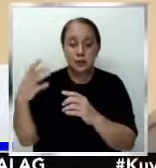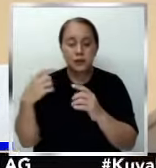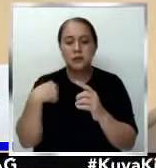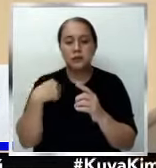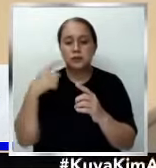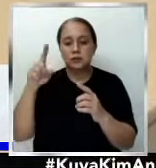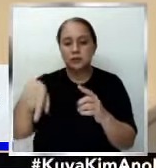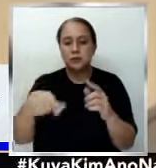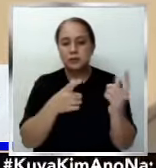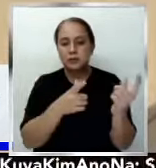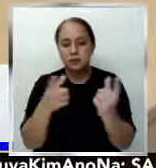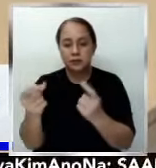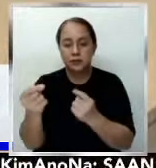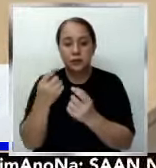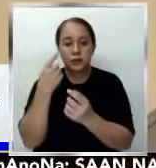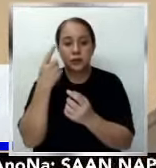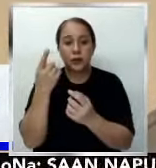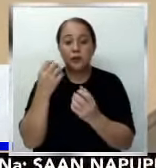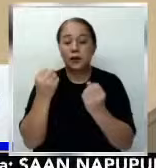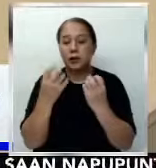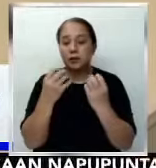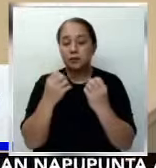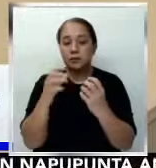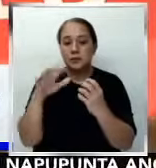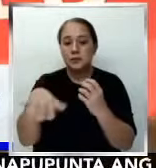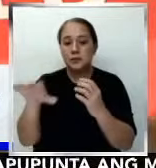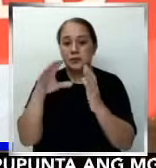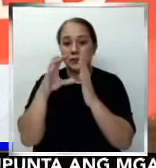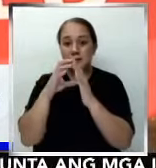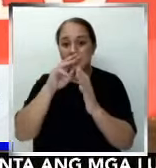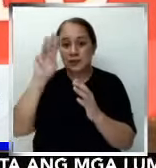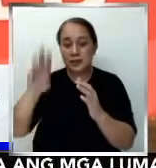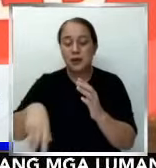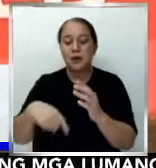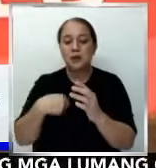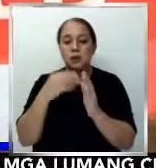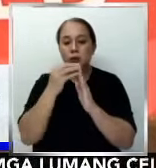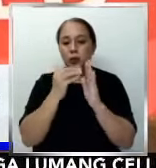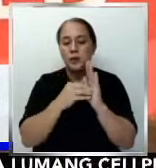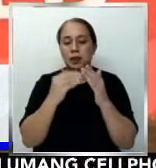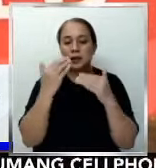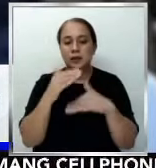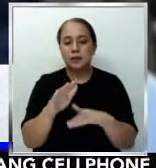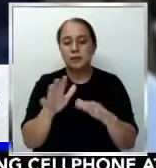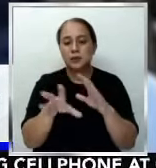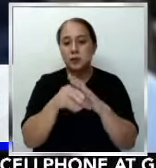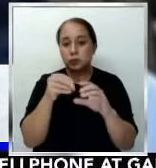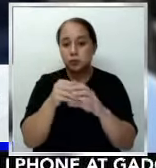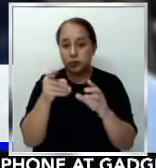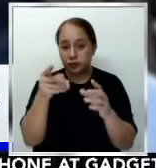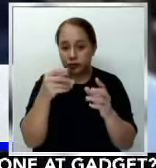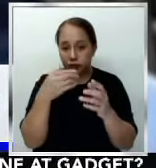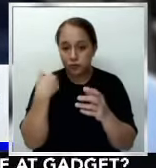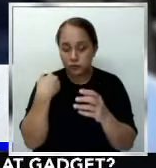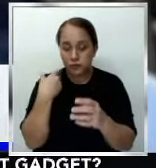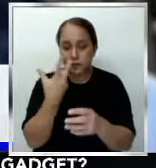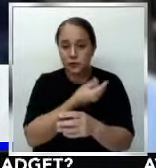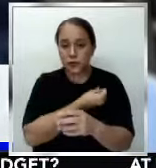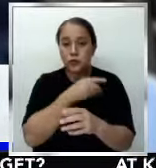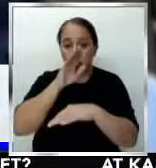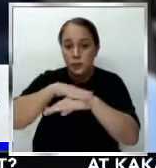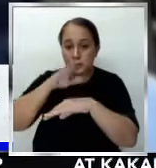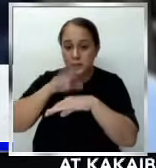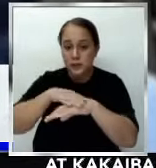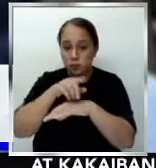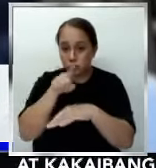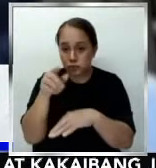Lalo't meron ng mga lungsod sa Metro Manila na naglabas ng ordinansa na naglilimita sa galaw ng mga hindi bakunado. Warning na ito doon sa mga hindi bakunado